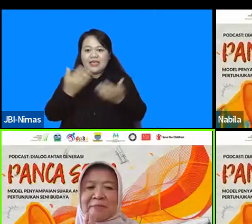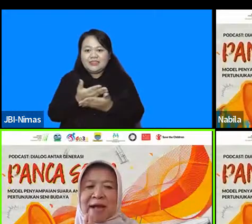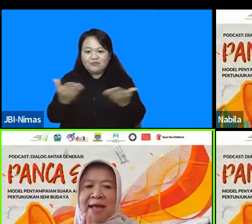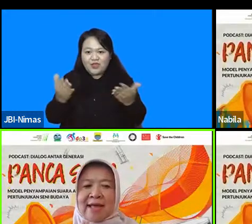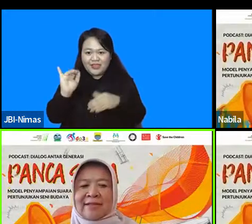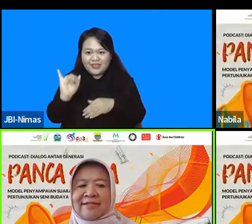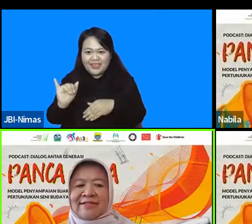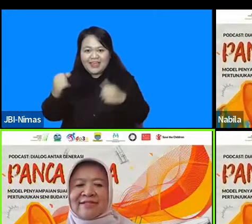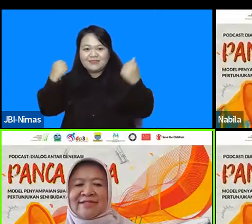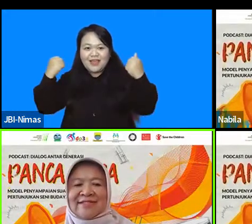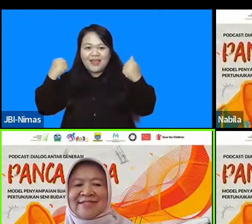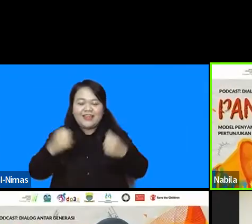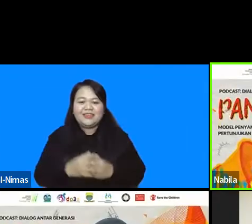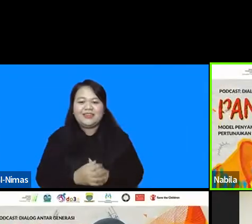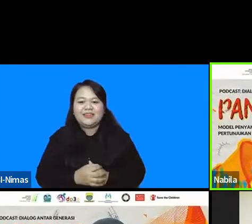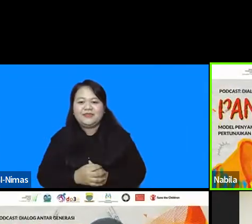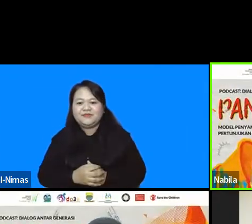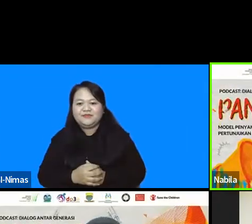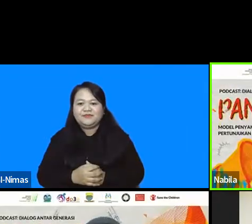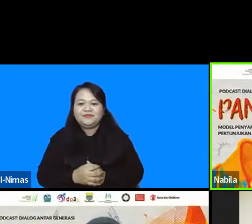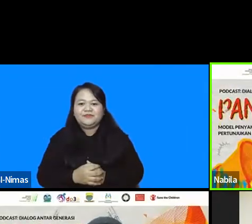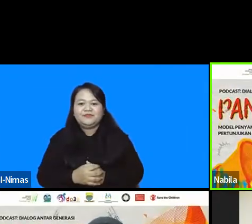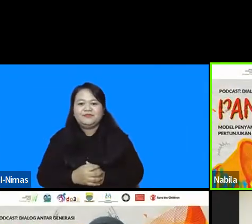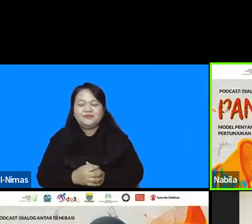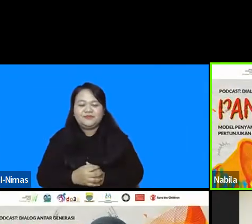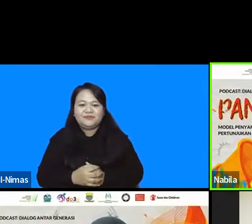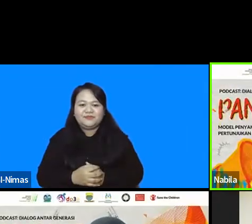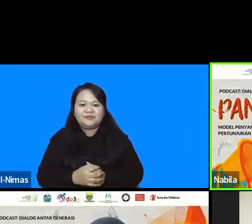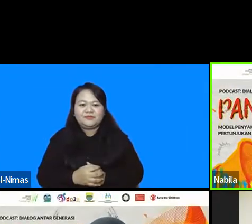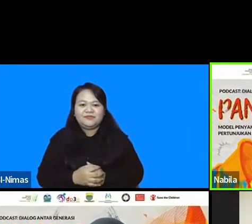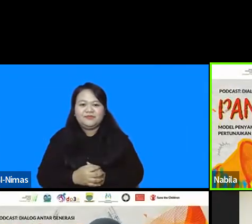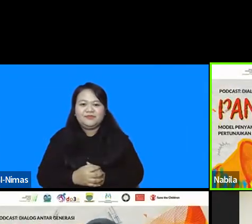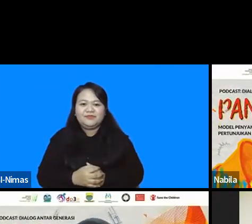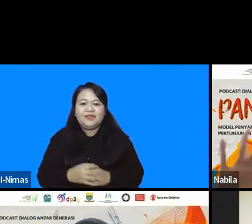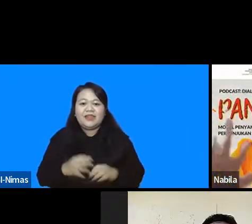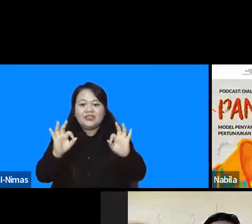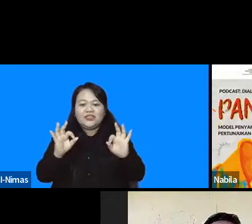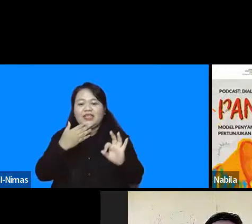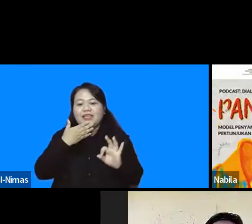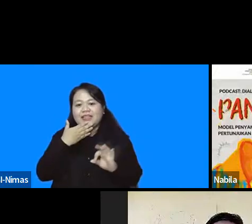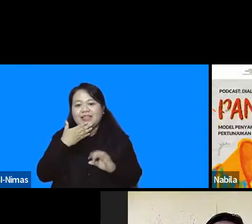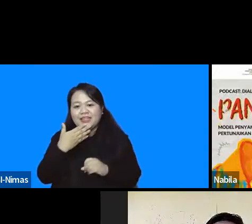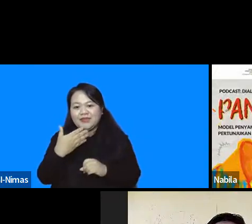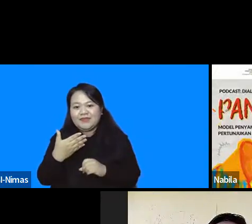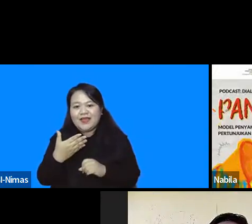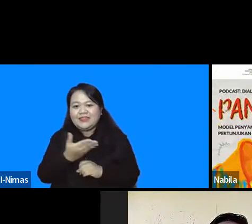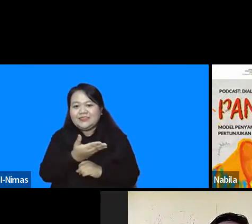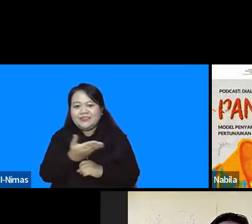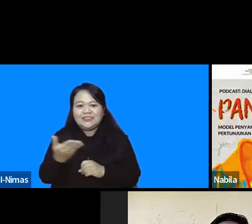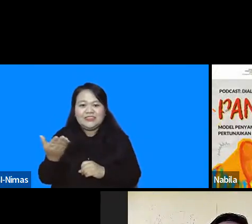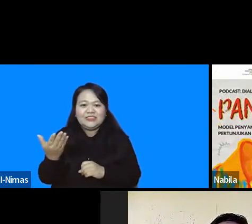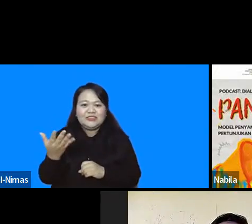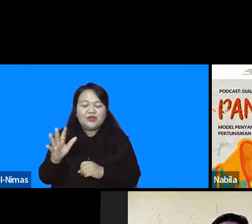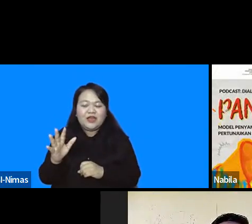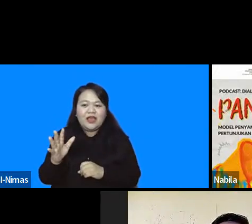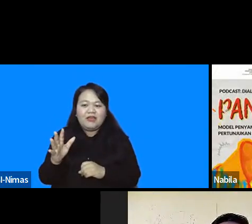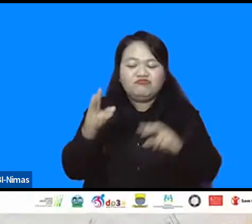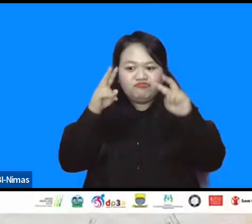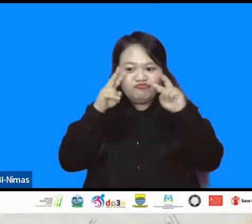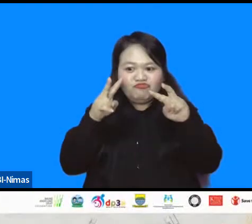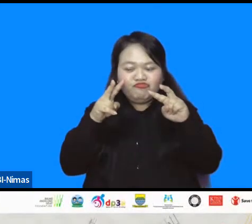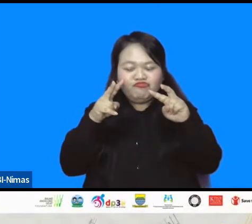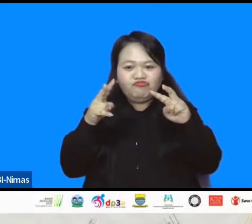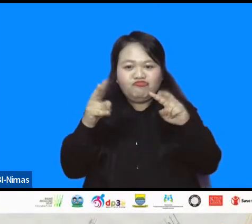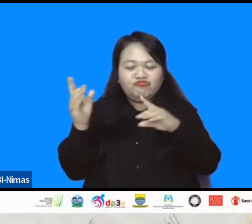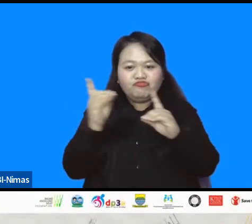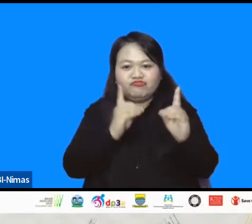ya, semangat. Iya, Bunda. Sehat-sehat juga. Oke, terima kasih sekali Anda semua sudah menyimak perbincangan kami di